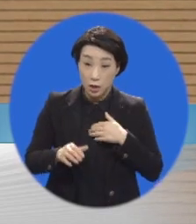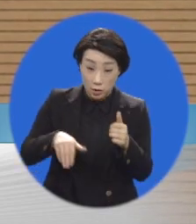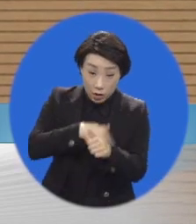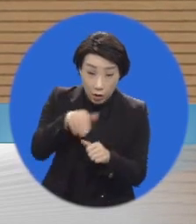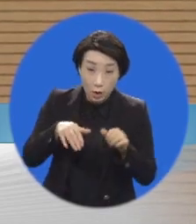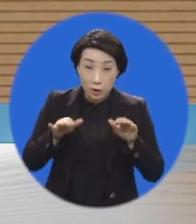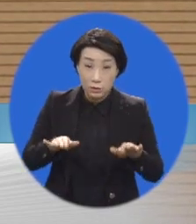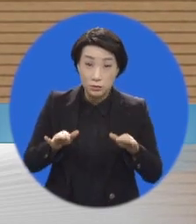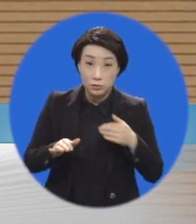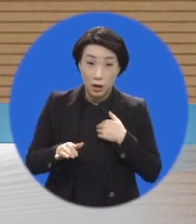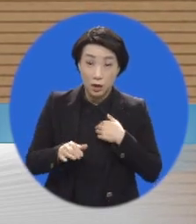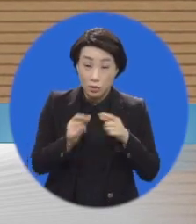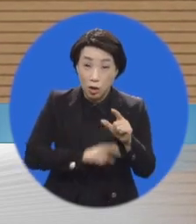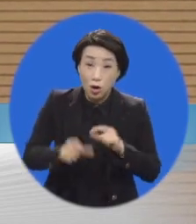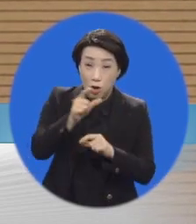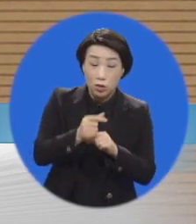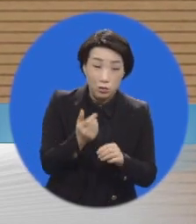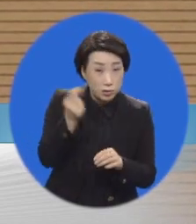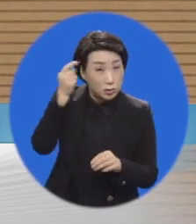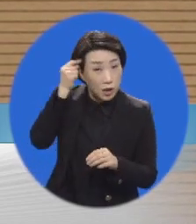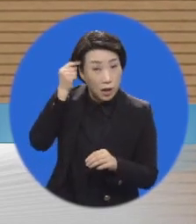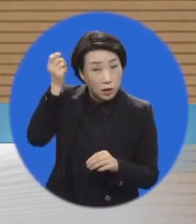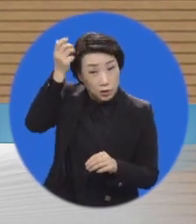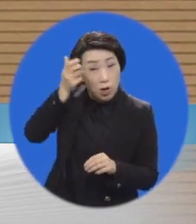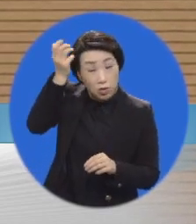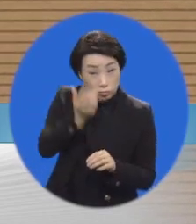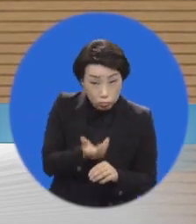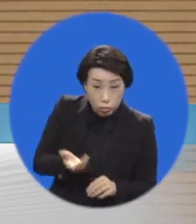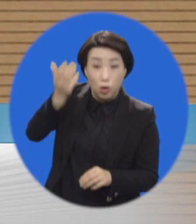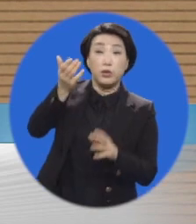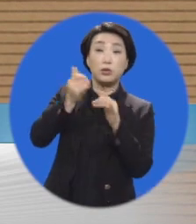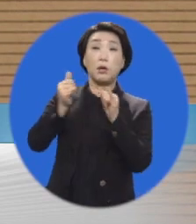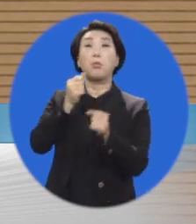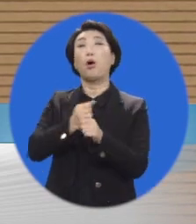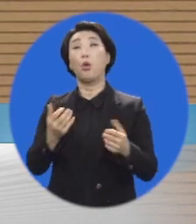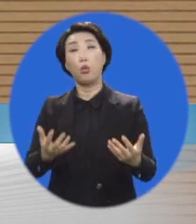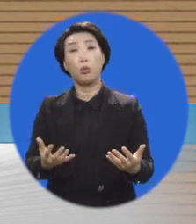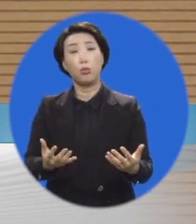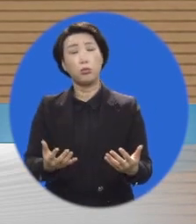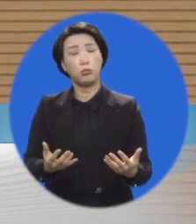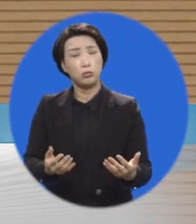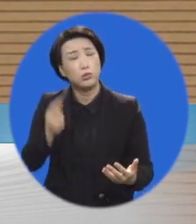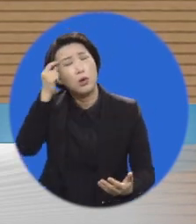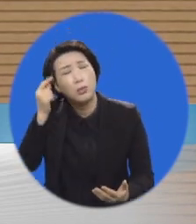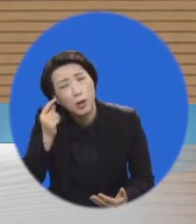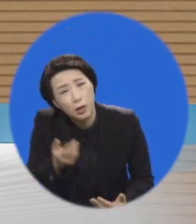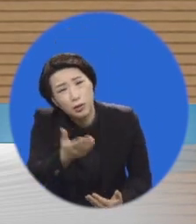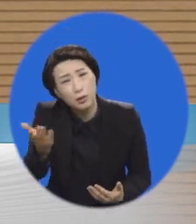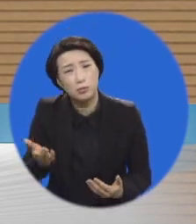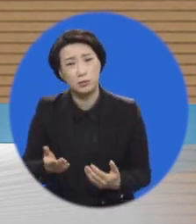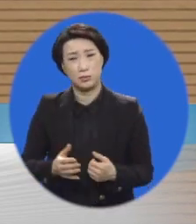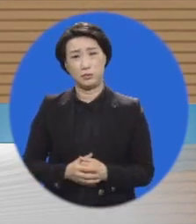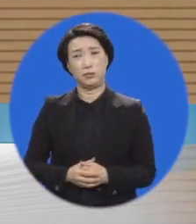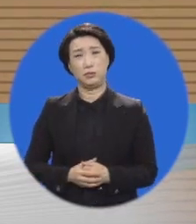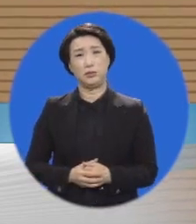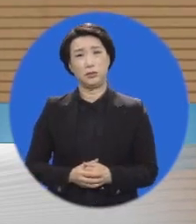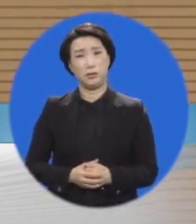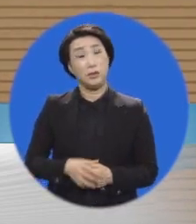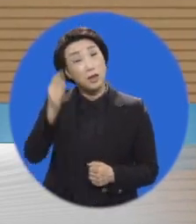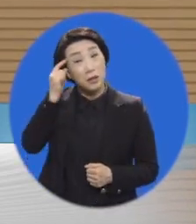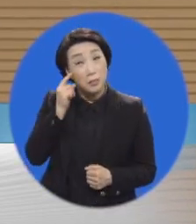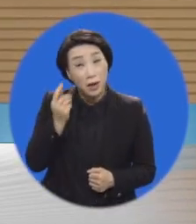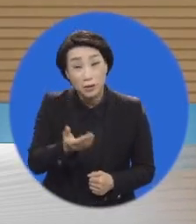현재에서 더 뛰어난 영적인 사람으로 만들어 가겠는가 판단 한번 해봐라 그 말이야